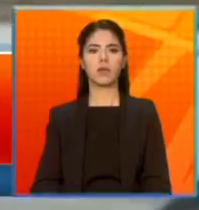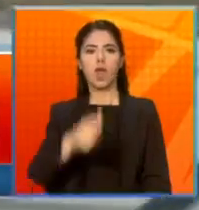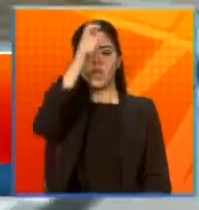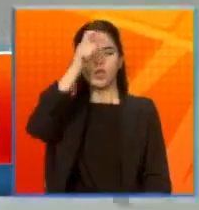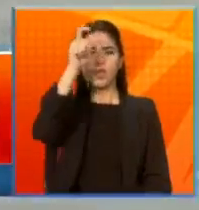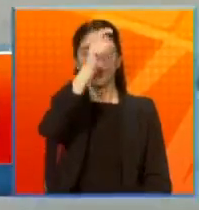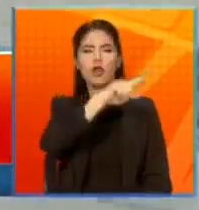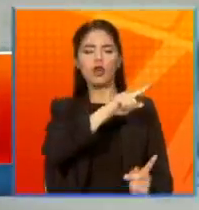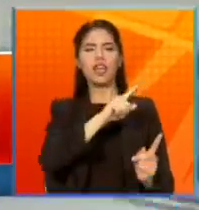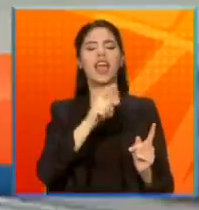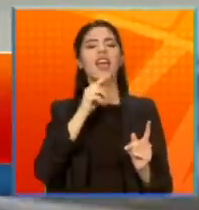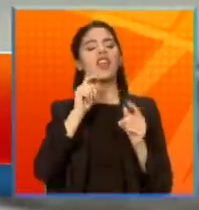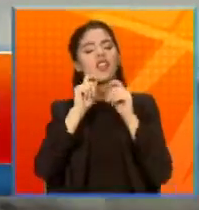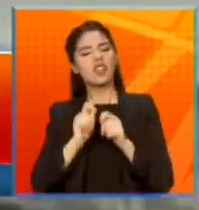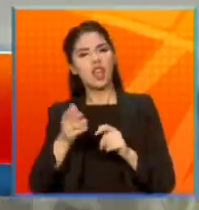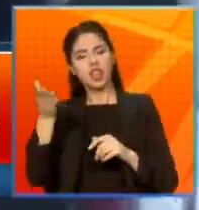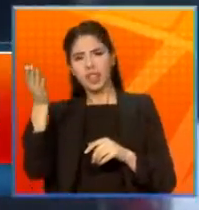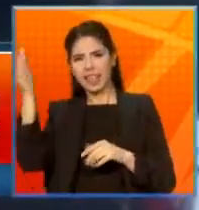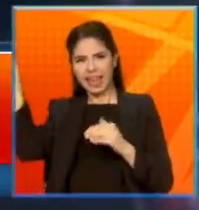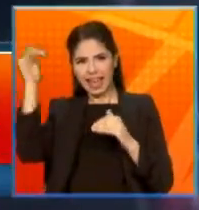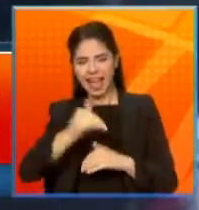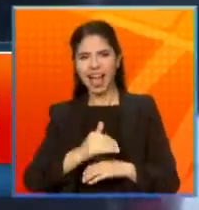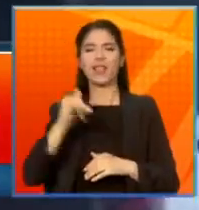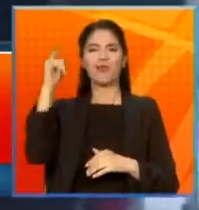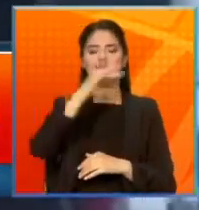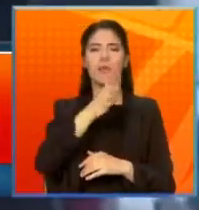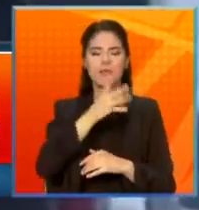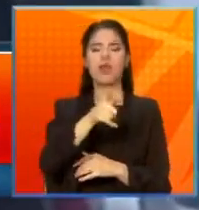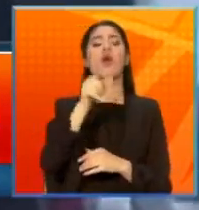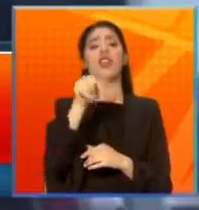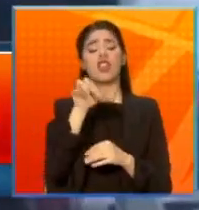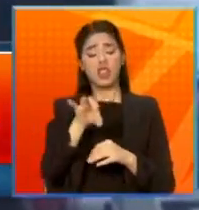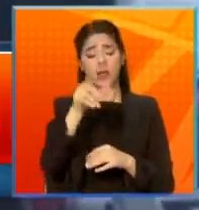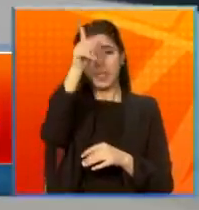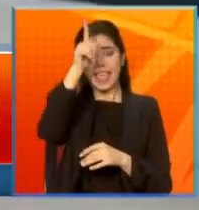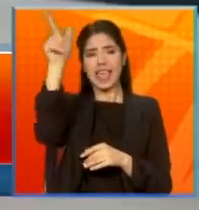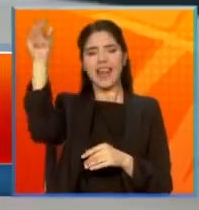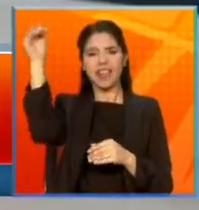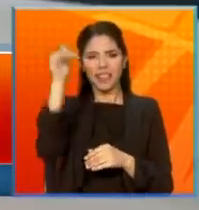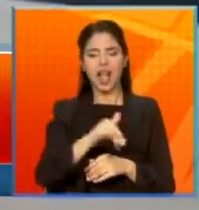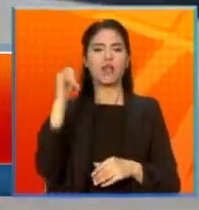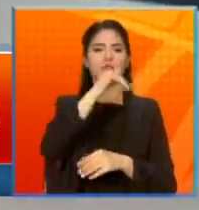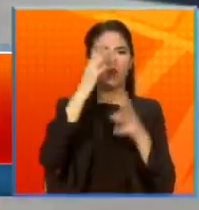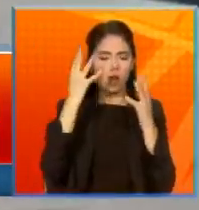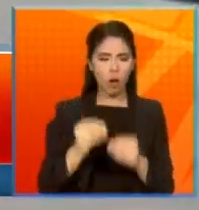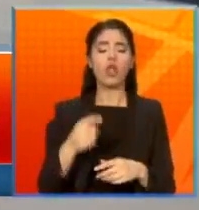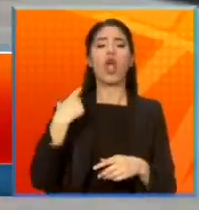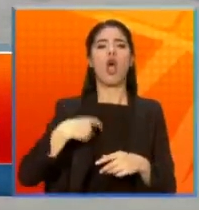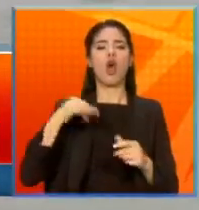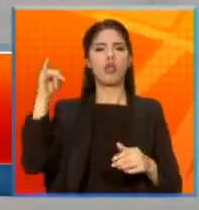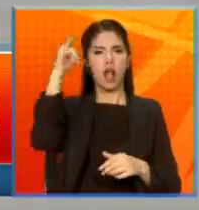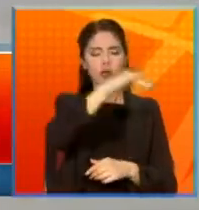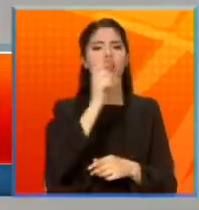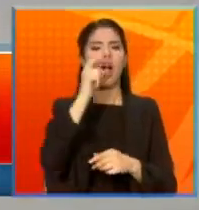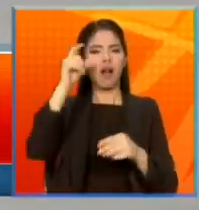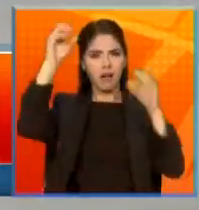Türkiye Çin'in ardından İran'dan Türklerin tahliyesi için düğmeye bastı. 132 yolcu ve mürettebat özel uçakla